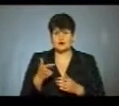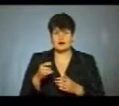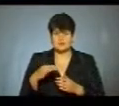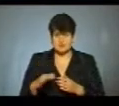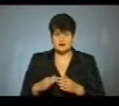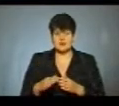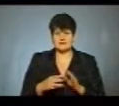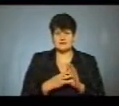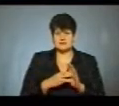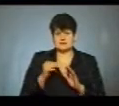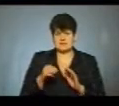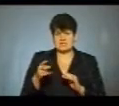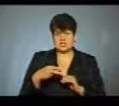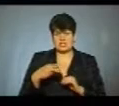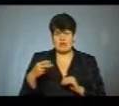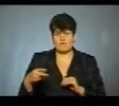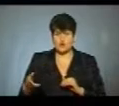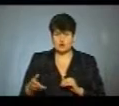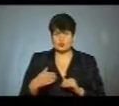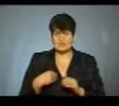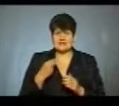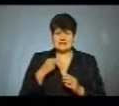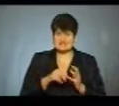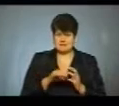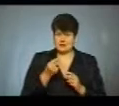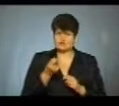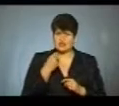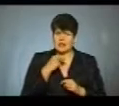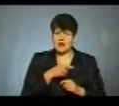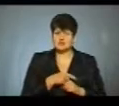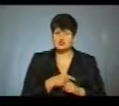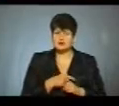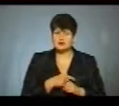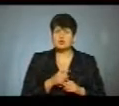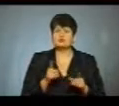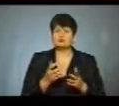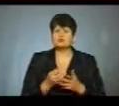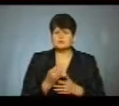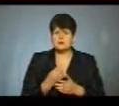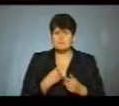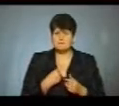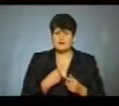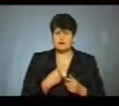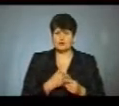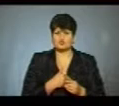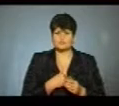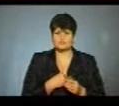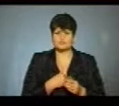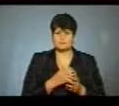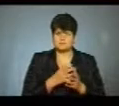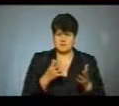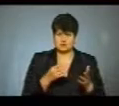за гектар. В нас земля трошки краще. Відповідно, що виходить? Ми претендуємо на більшу ціну,